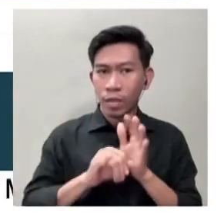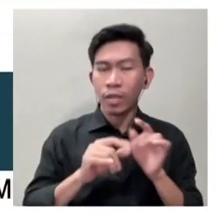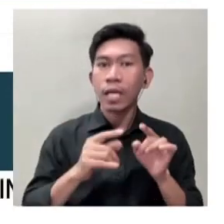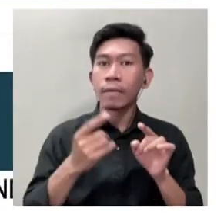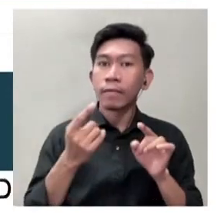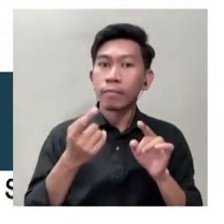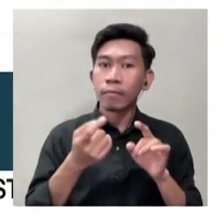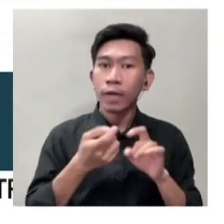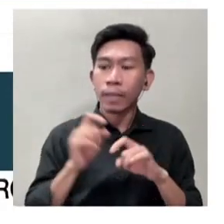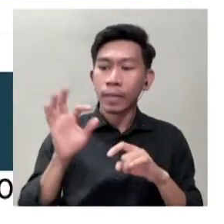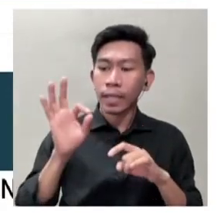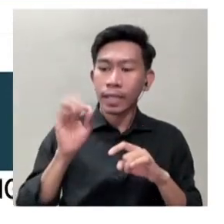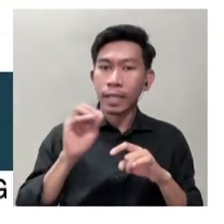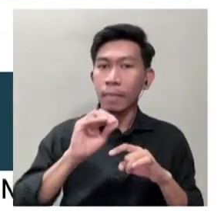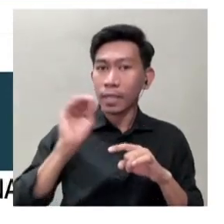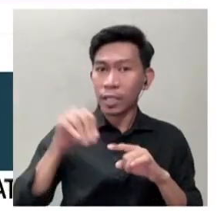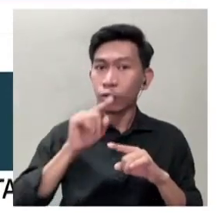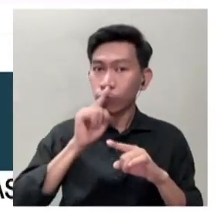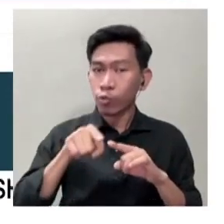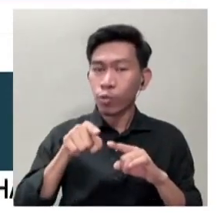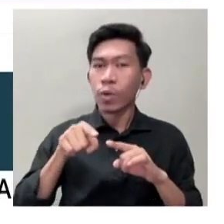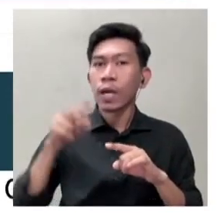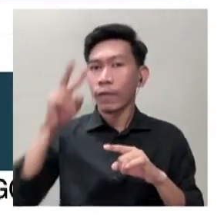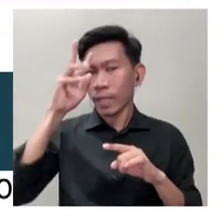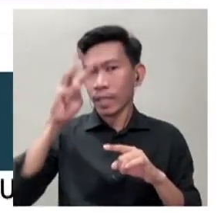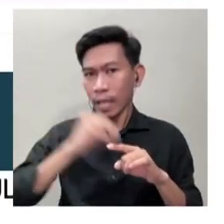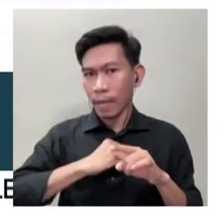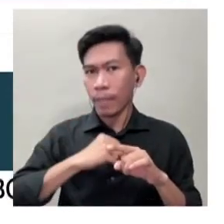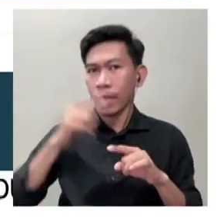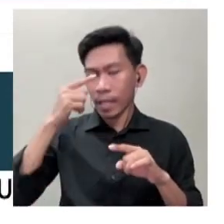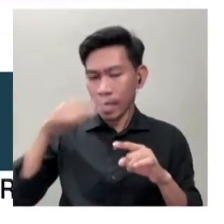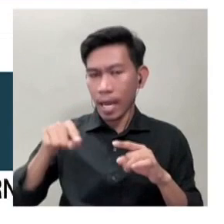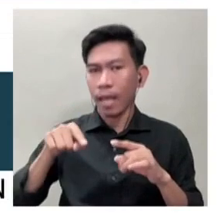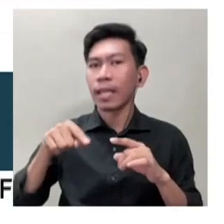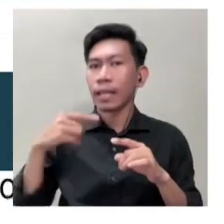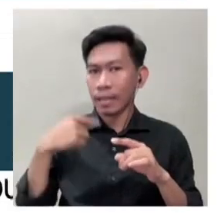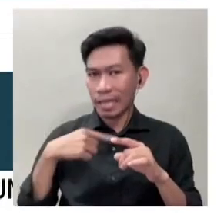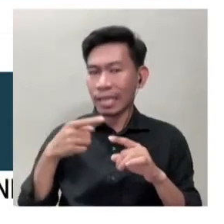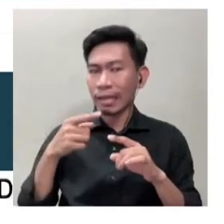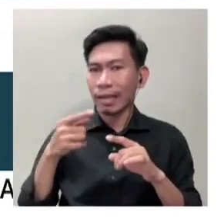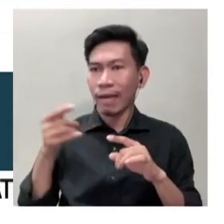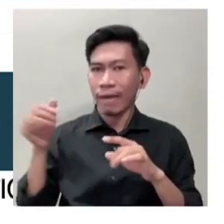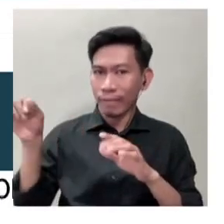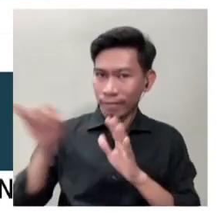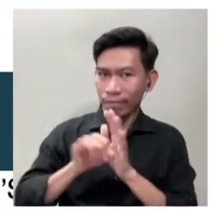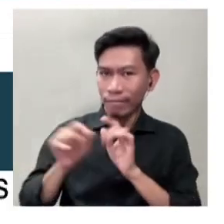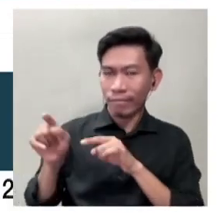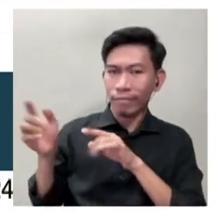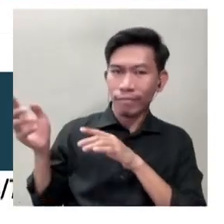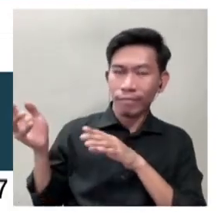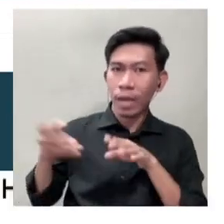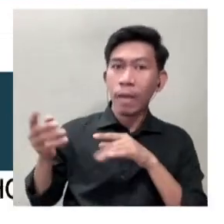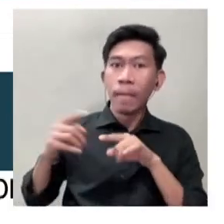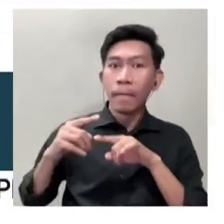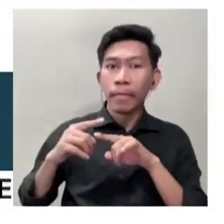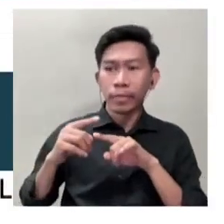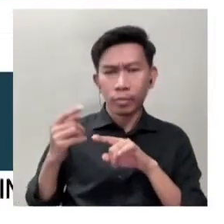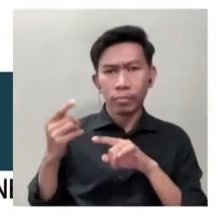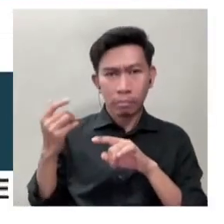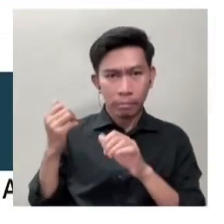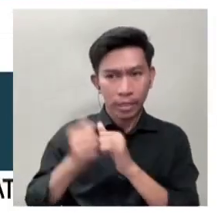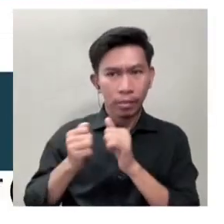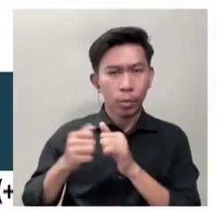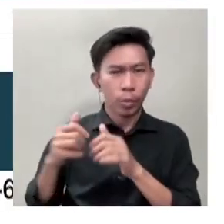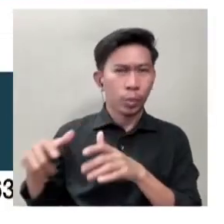90% come from Vietnam and Thailand. So, malaki yung pagbili natin doon sa dalawang bansa na yan. So,